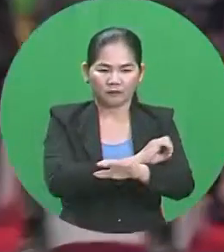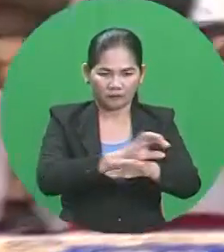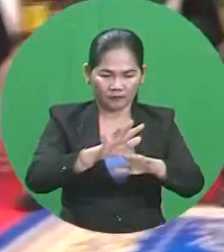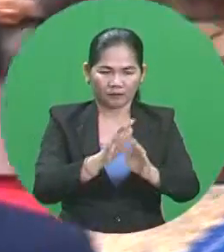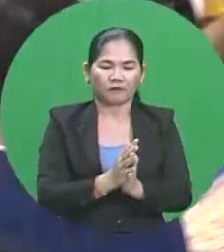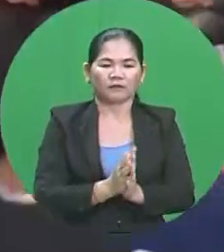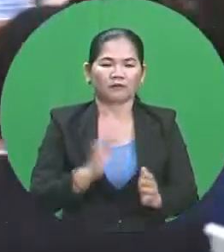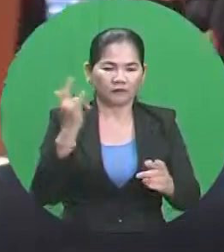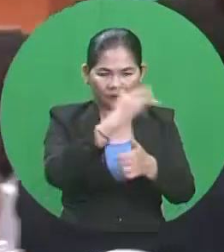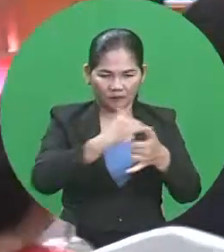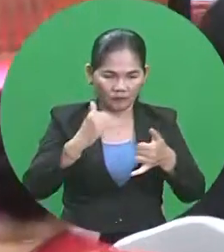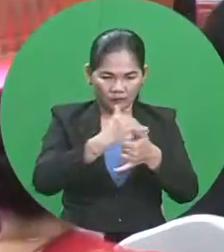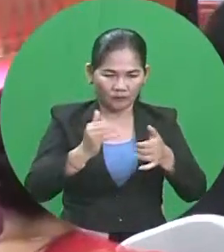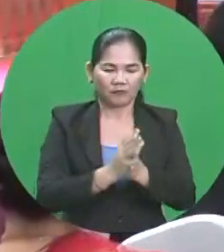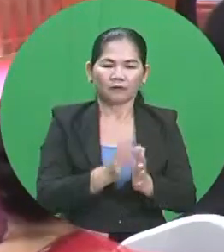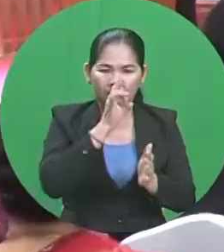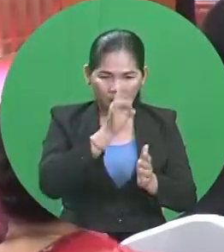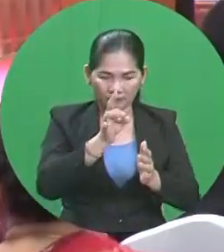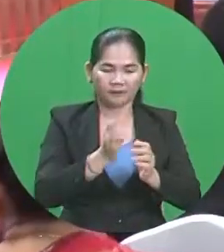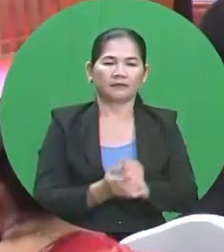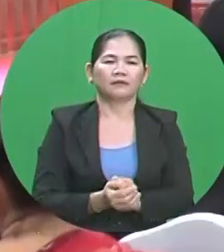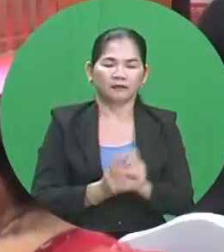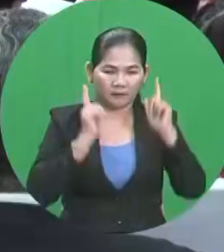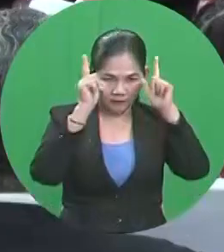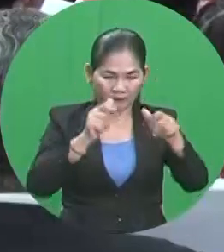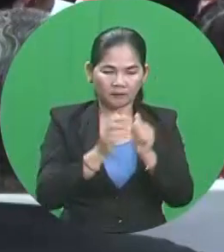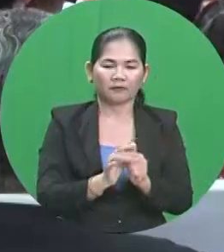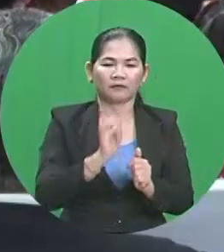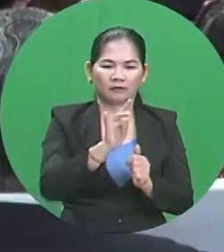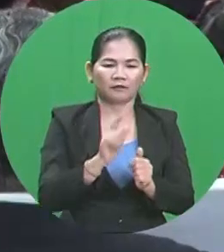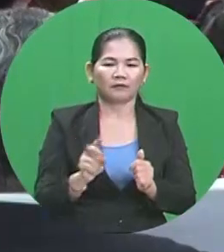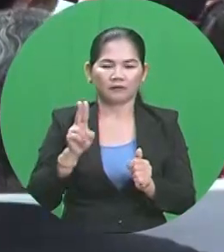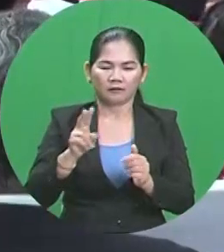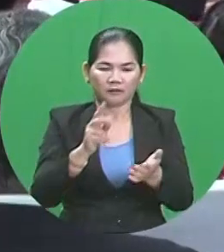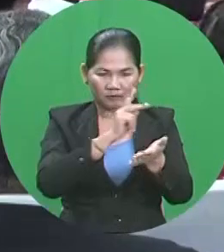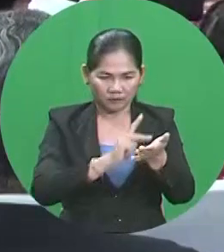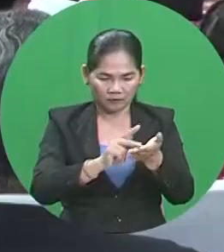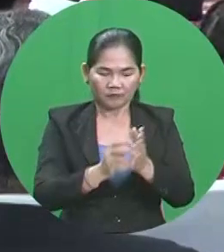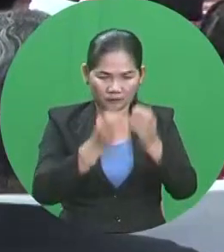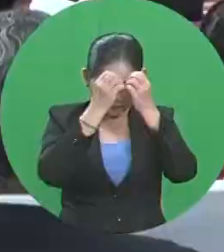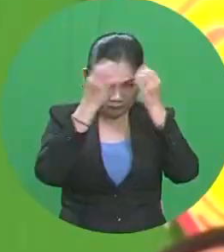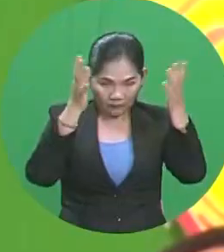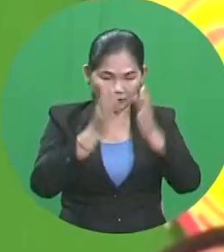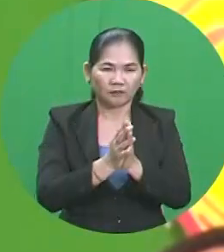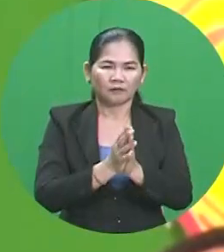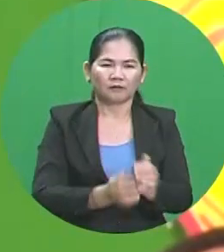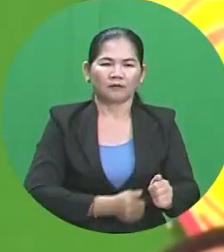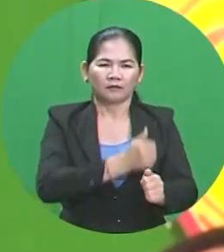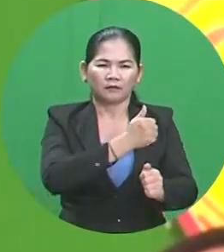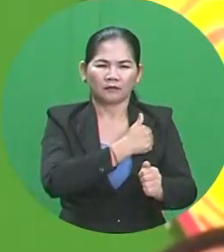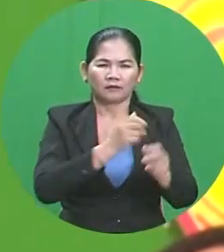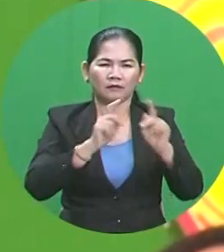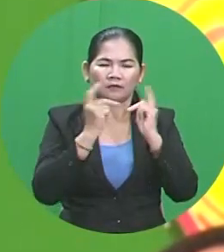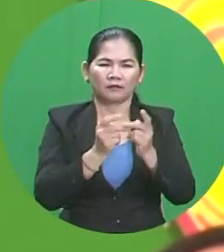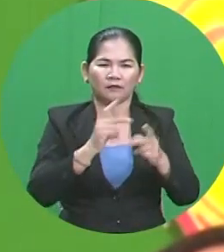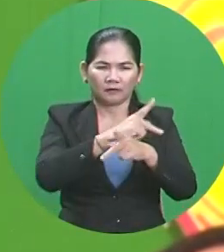បបនប្រឡាយពូជសាសពិតប្រកបឯកឧត្តមមហាយុទ្ធរដ្ឋលេខាធិការក្រសួងព័ត៌មាននិងជាប្រធានគណៈកម្ម